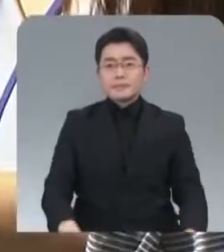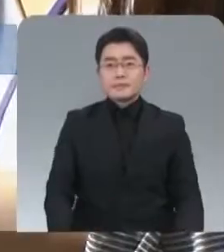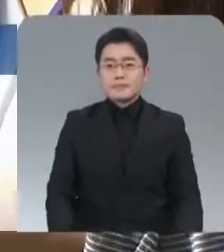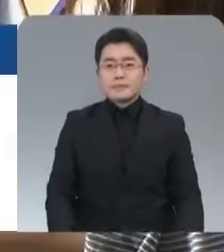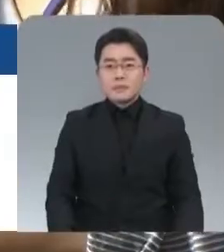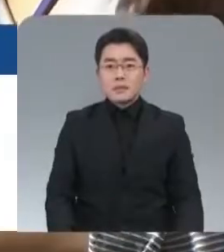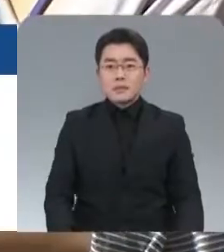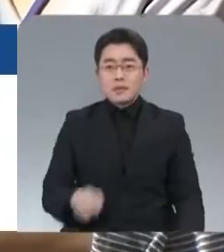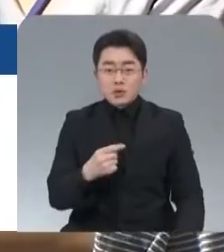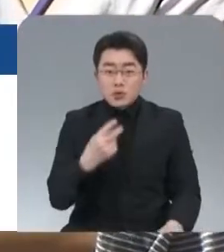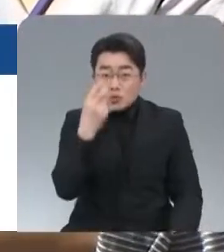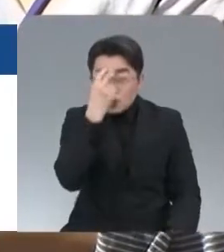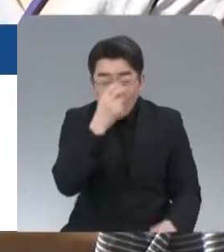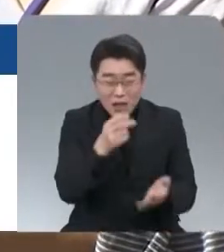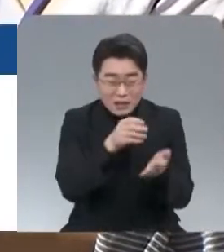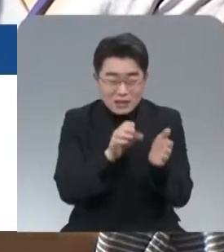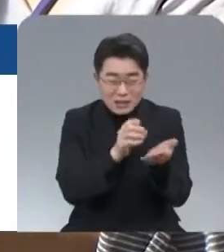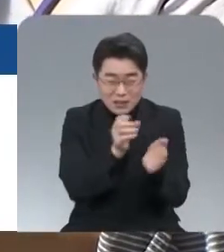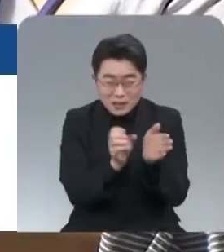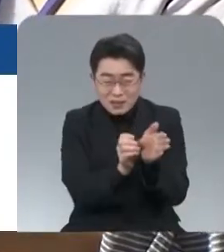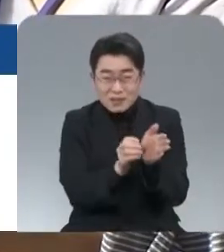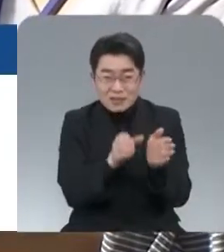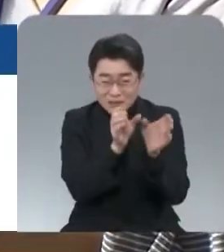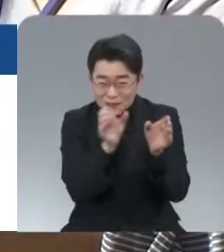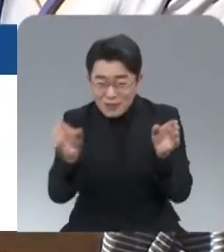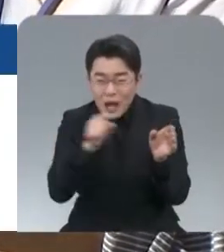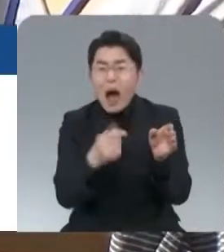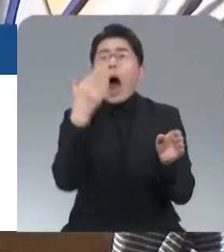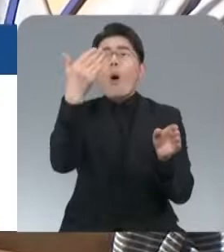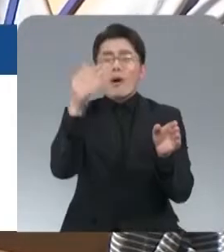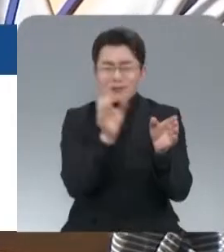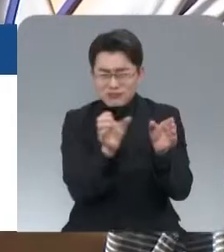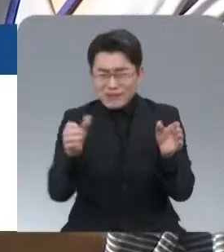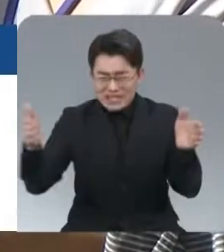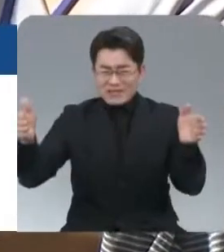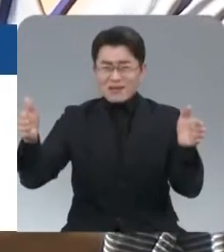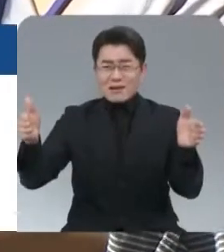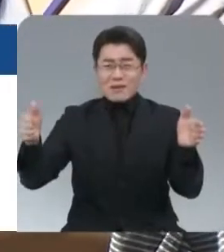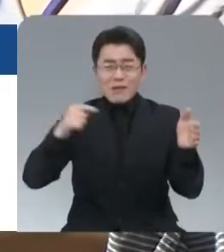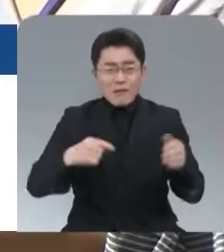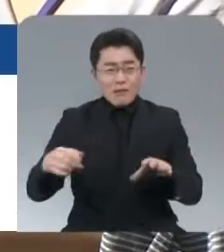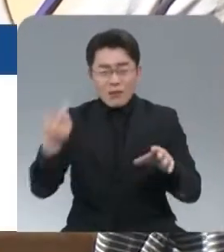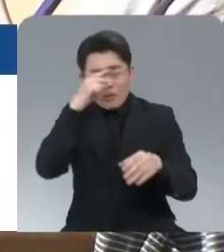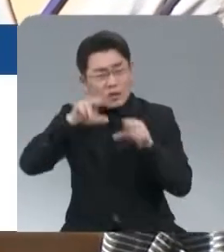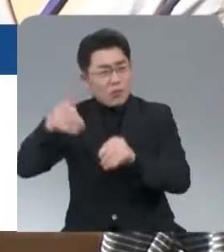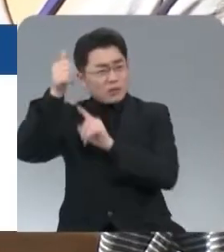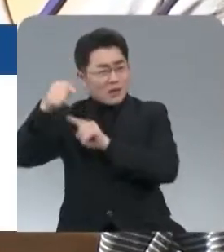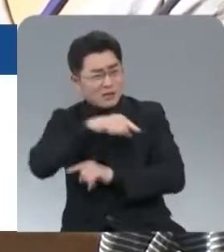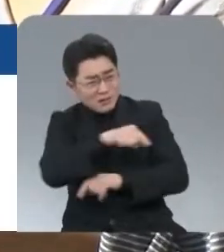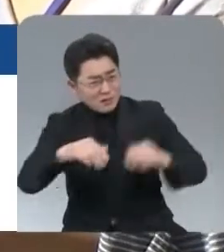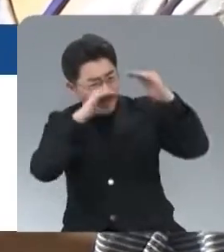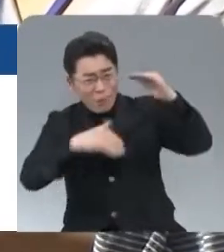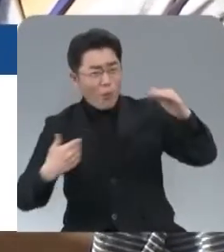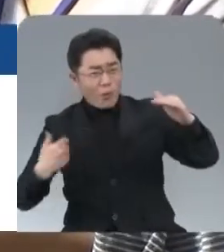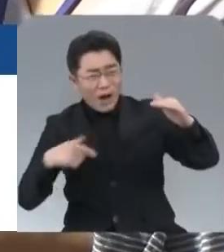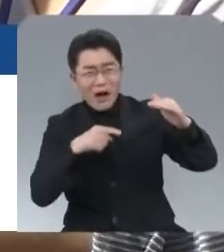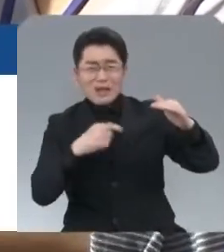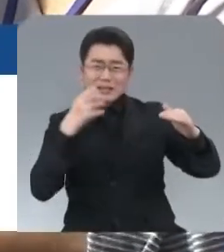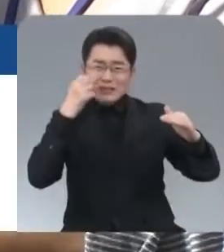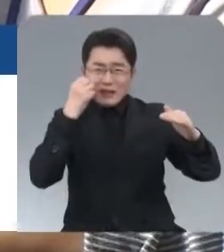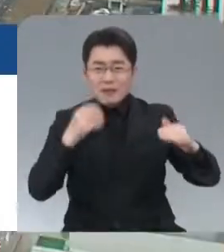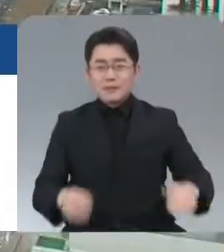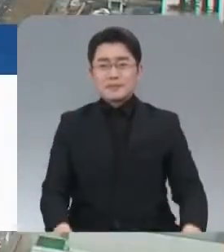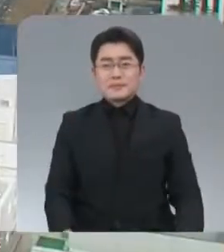거니까요 그 모든 기록이 검사 임은정 로 되어있는데 총정리 그걸 몰랐다는 건 역시 적으로 사실 순